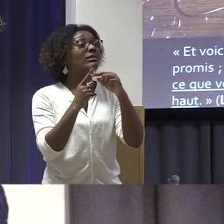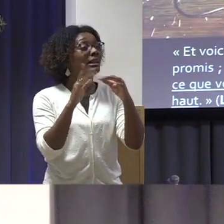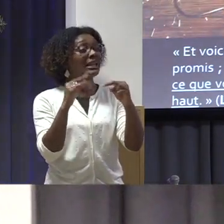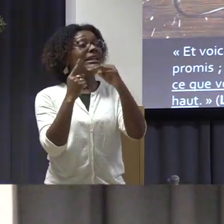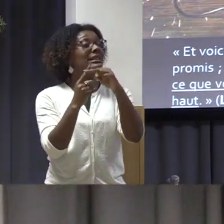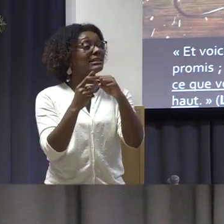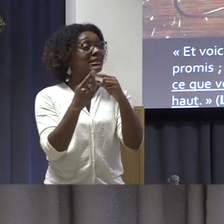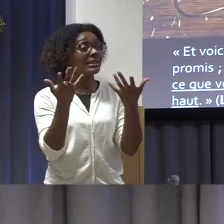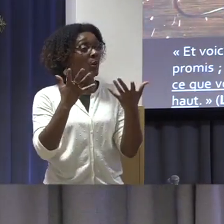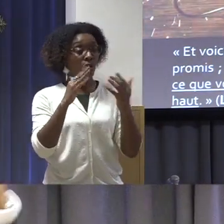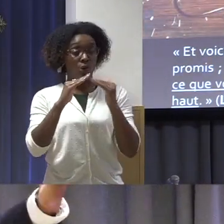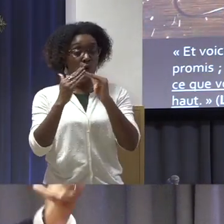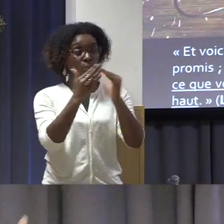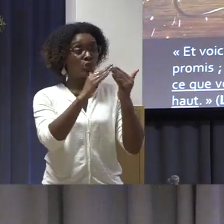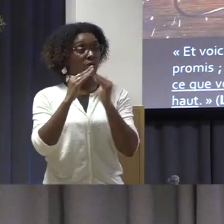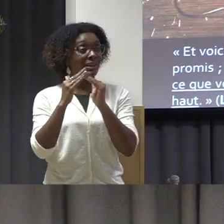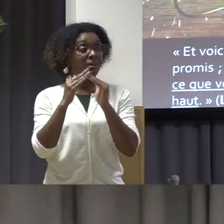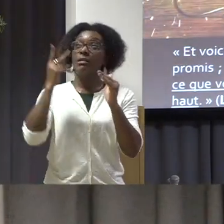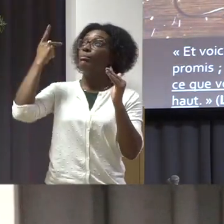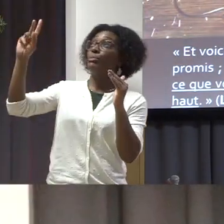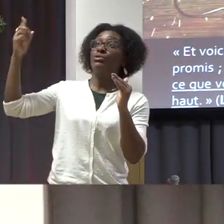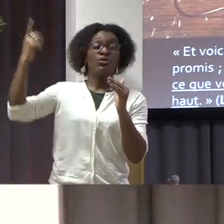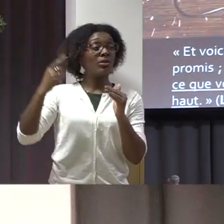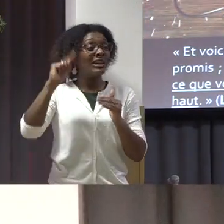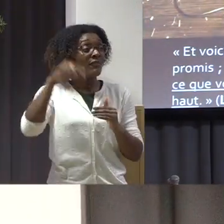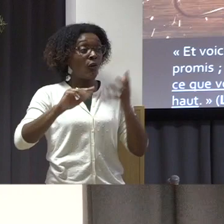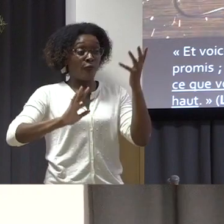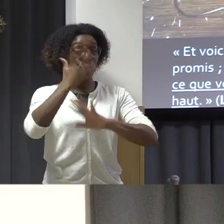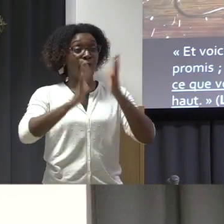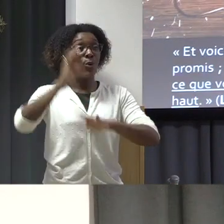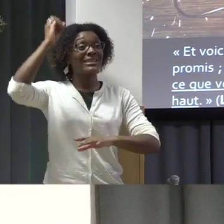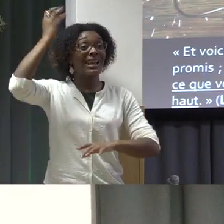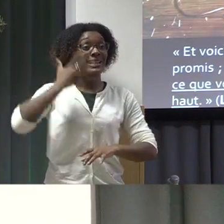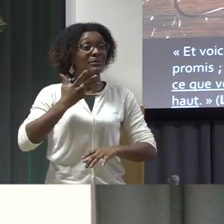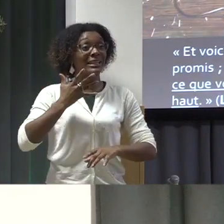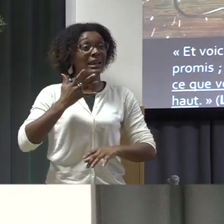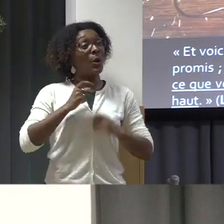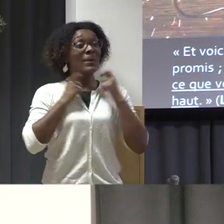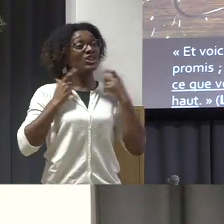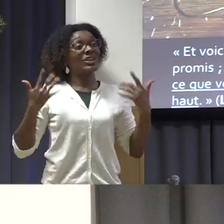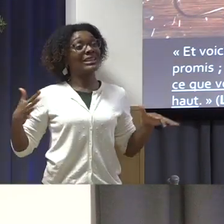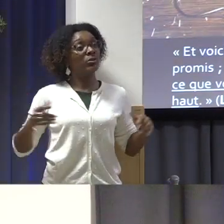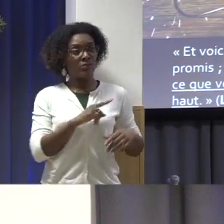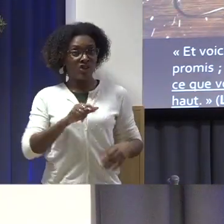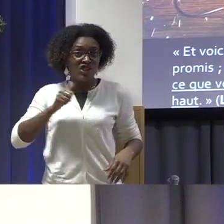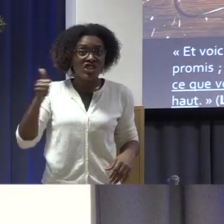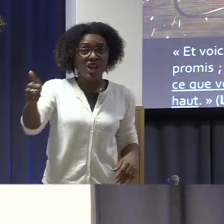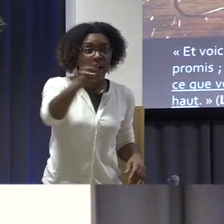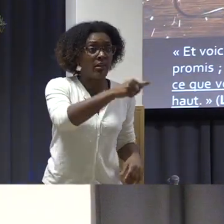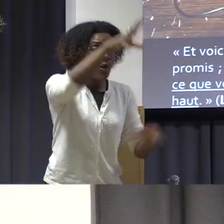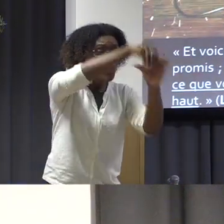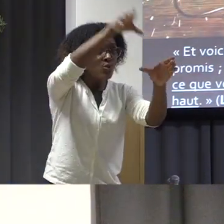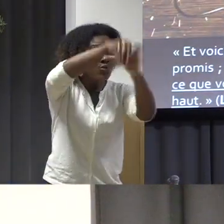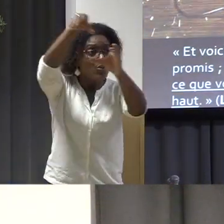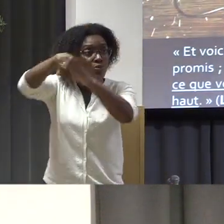seigneur le feu du saint-esprit doit embrasser chacun d'entre nous l'église n'a